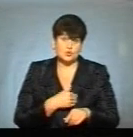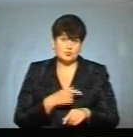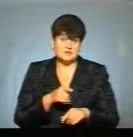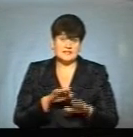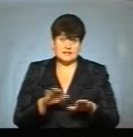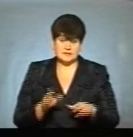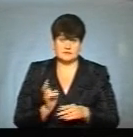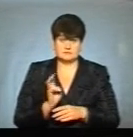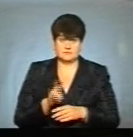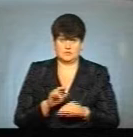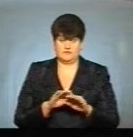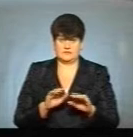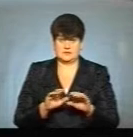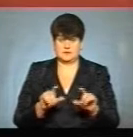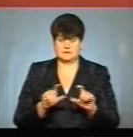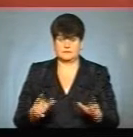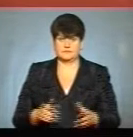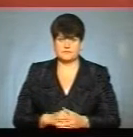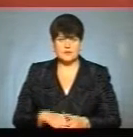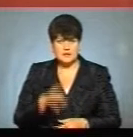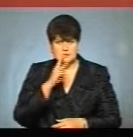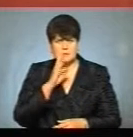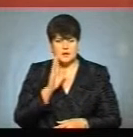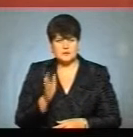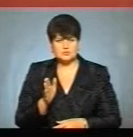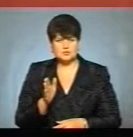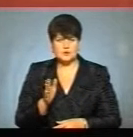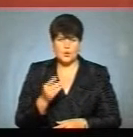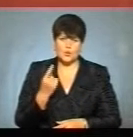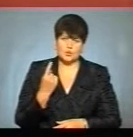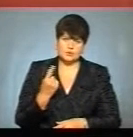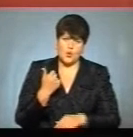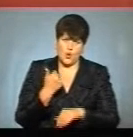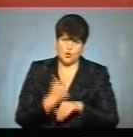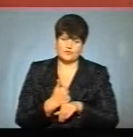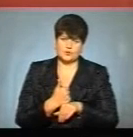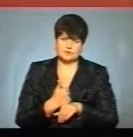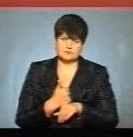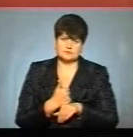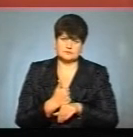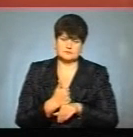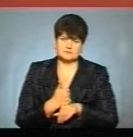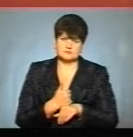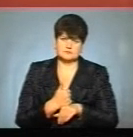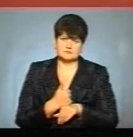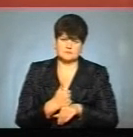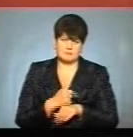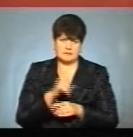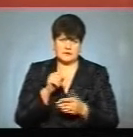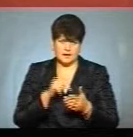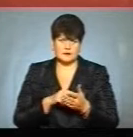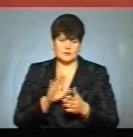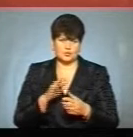діти відвідували дошкільний сад. Зарплата буде одною з головних таких кейсів, питань, які